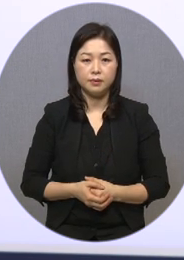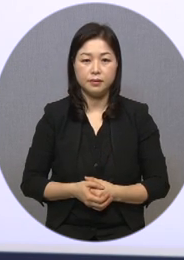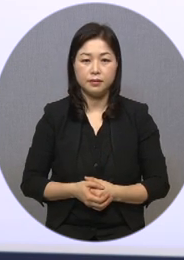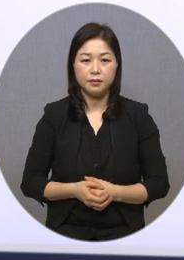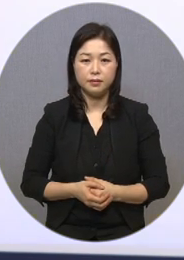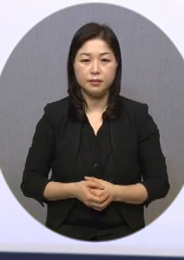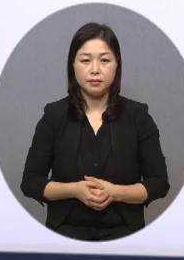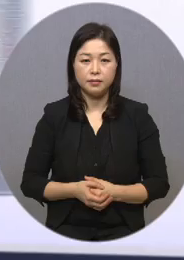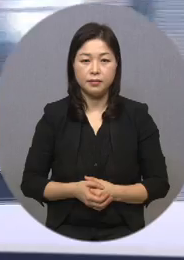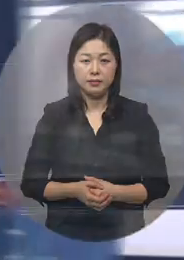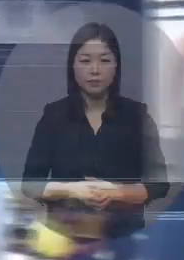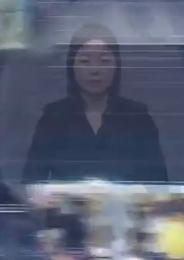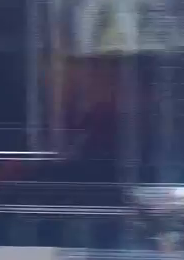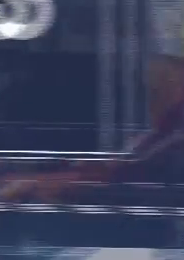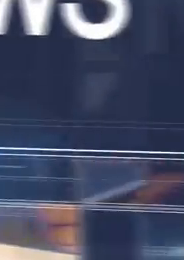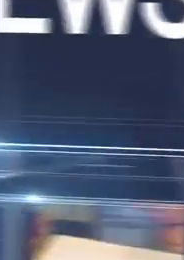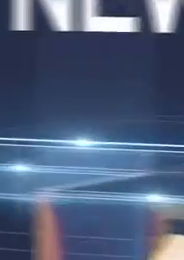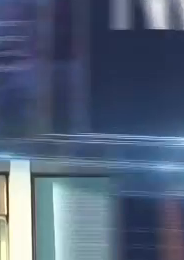권용찬입니다.